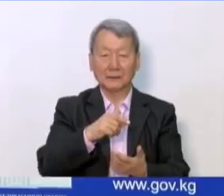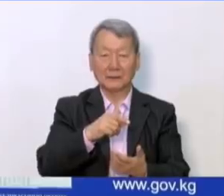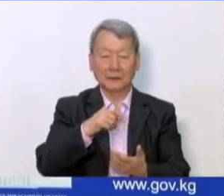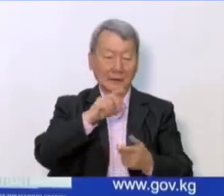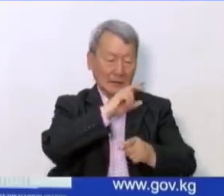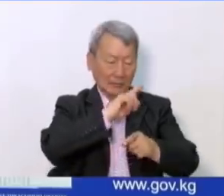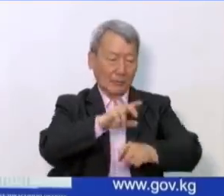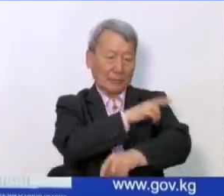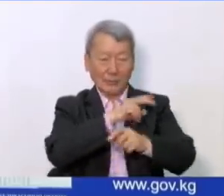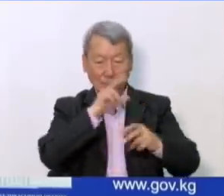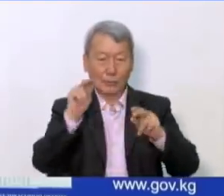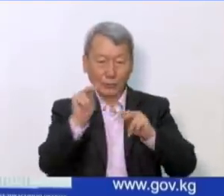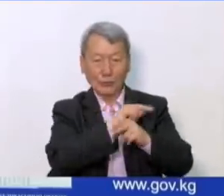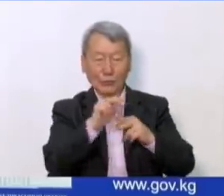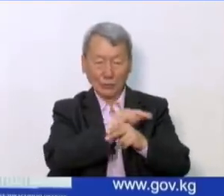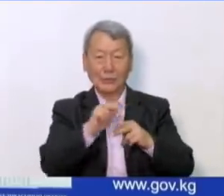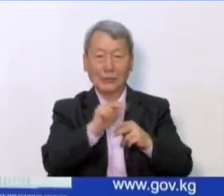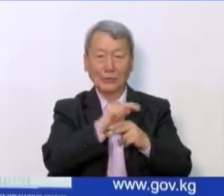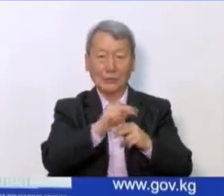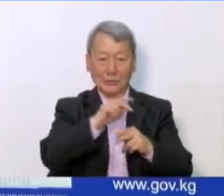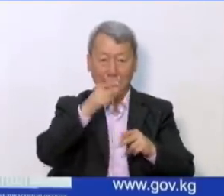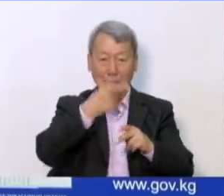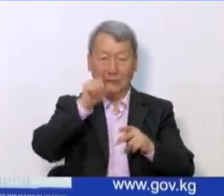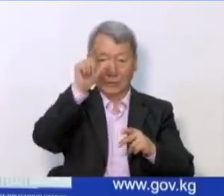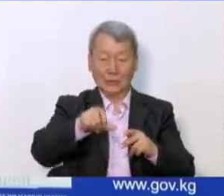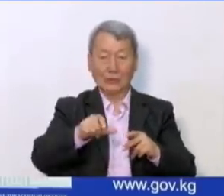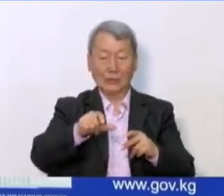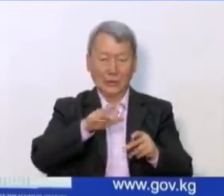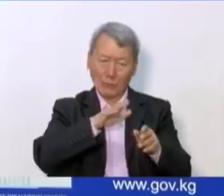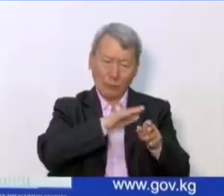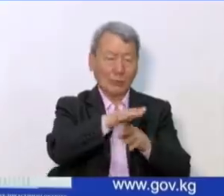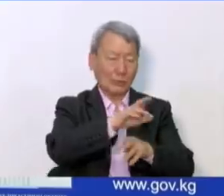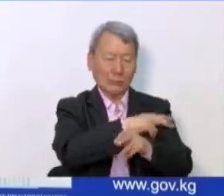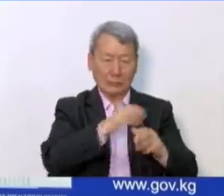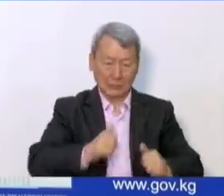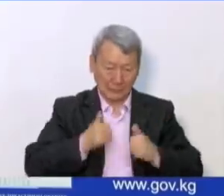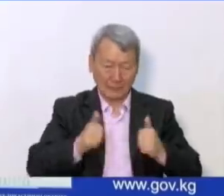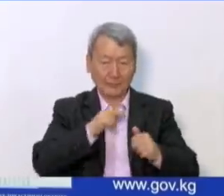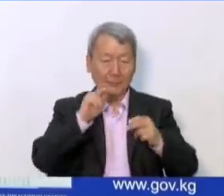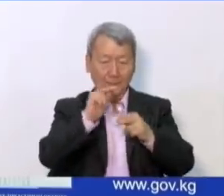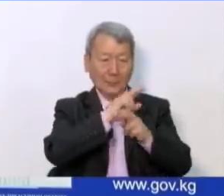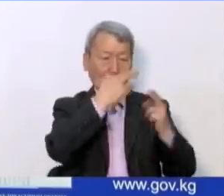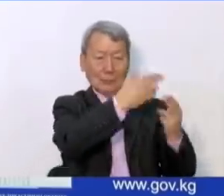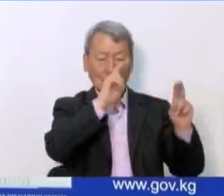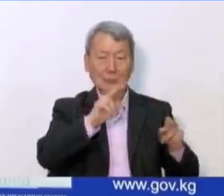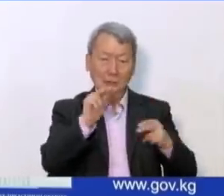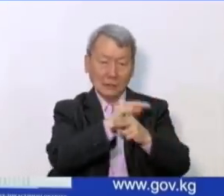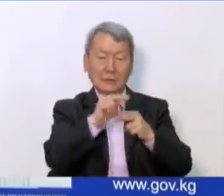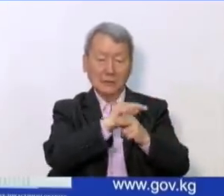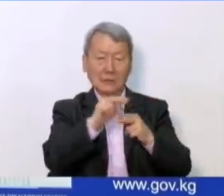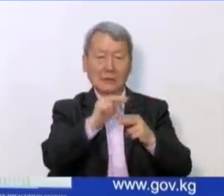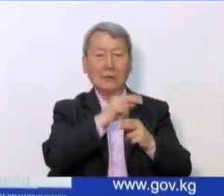интенсивдүү терапия жүргүзүлгөн ал жерде. Толугу менен клиникасына жарашадыгын дары дармектер